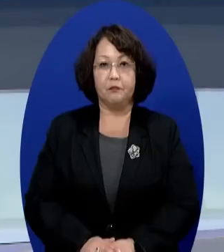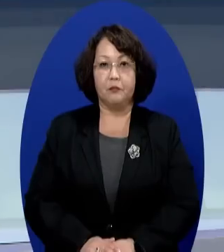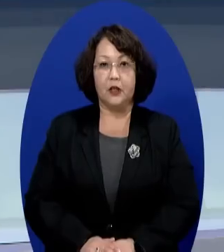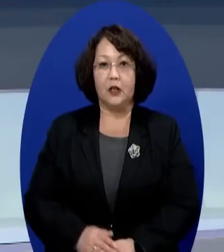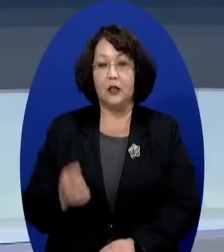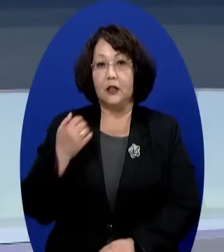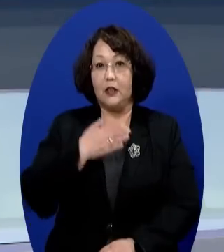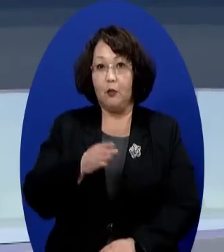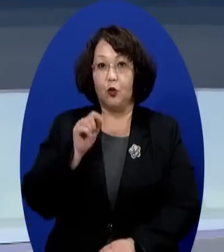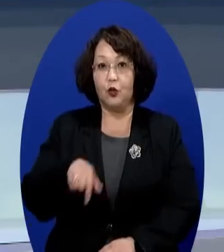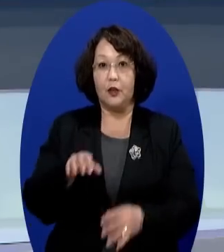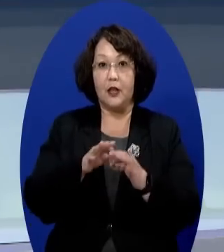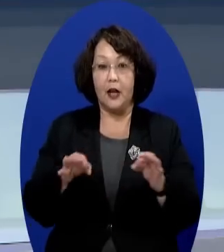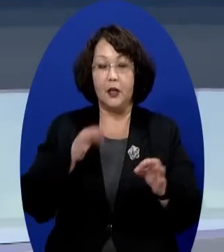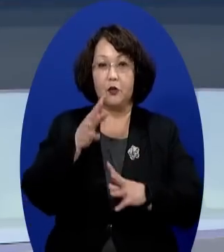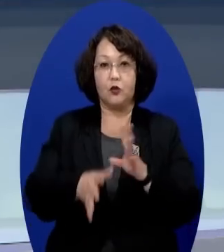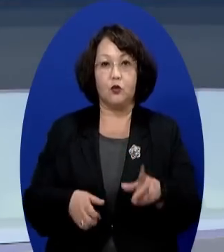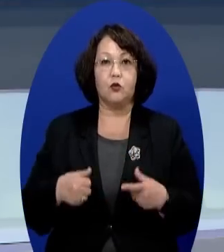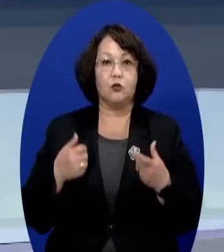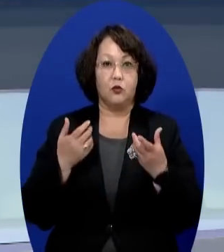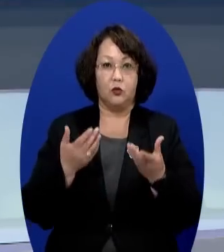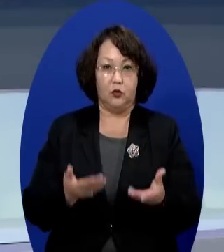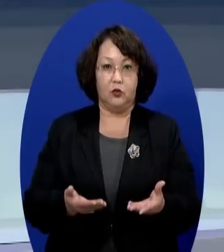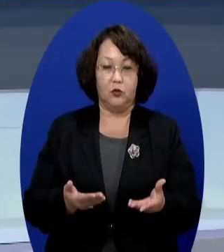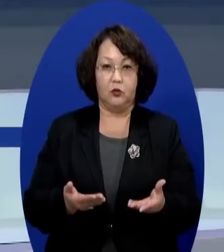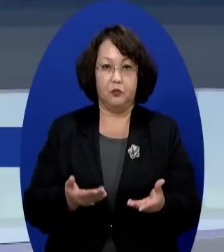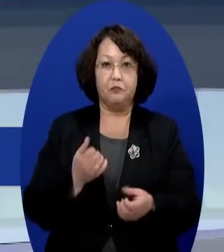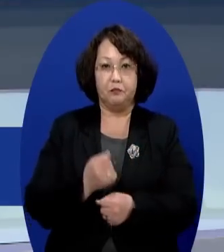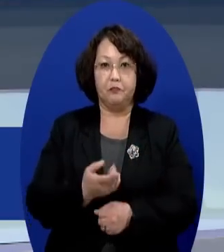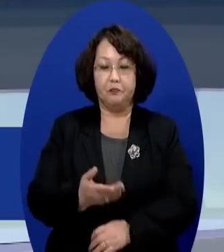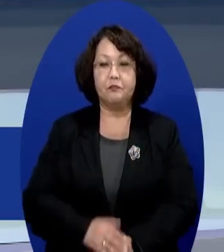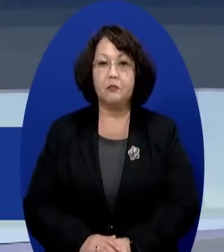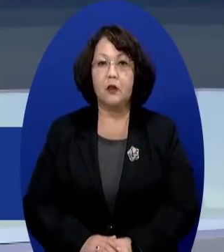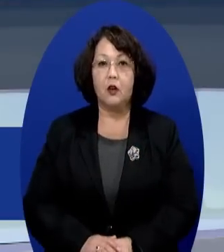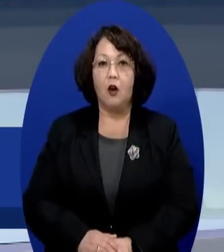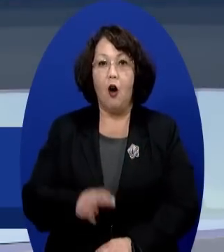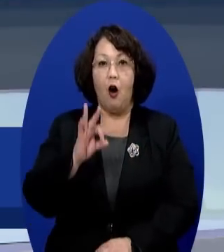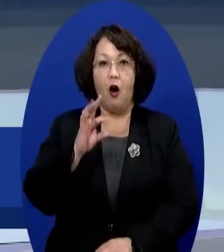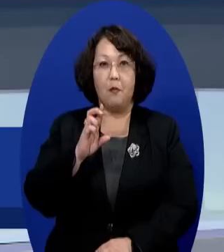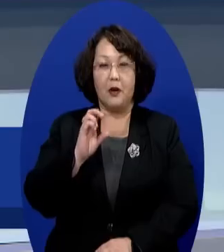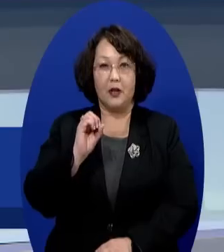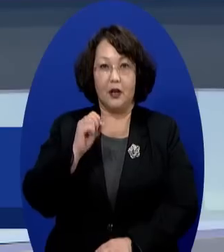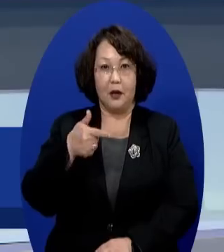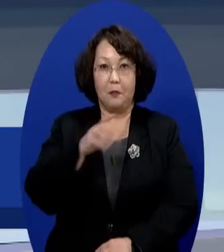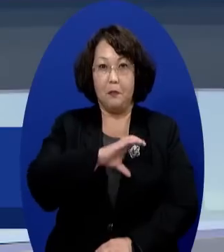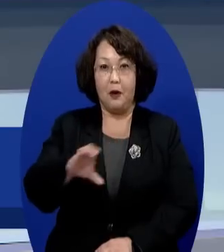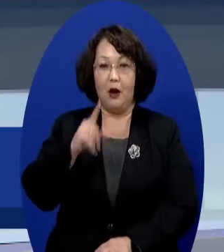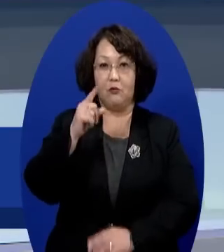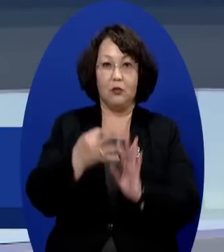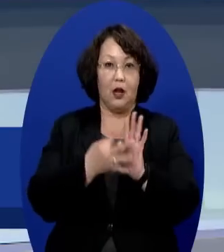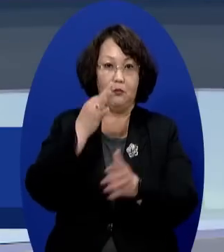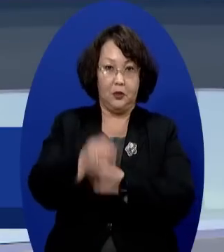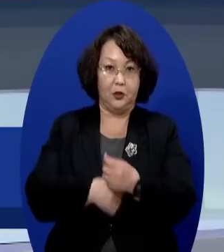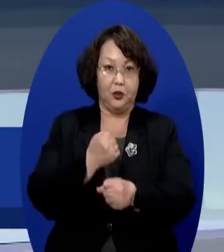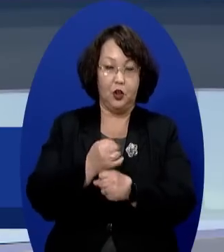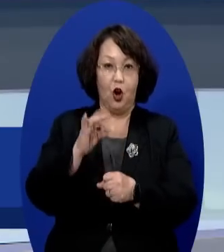Үзэгч та бүхэн өдгөр болон бусад мэдээний дэлгэрэнгүйг өнөөдрийн цагийн үрд мэдээллийн хөтөлбөрөөс хүлээн авч үзээрэй. За, онцгой эдлийн байгууллагын 18 жилийн ойг тохиолдуулаад Монгол Улсын